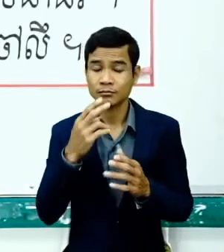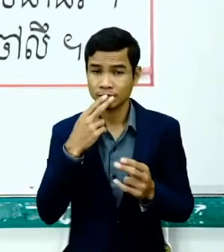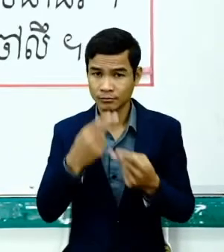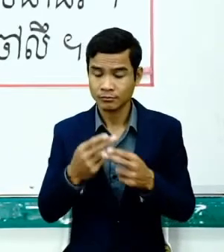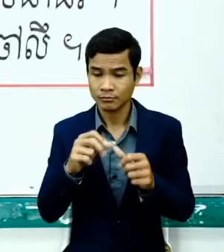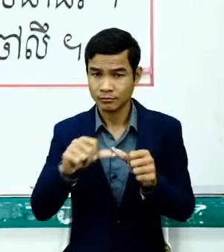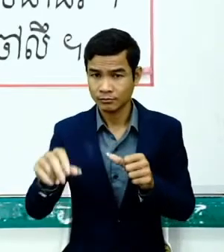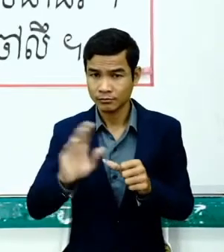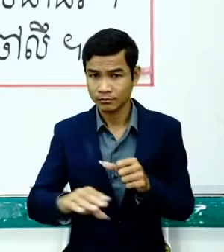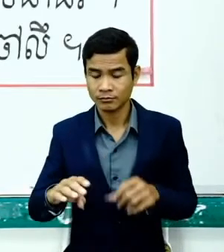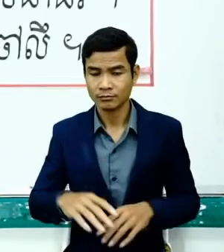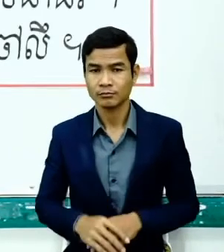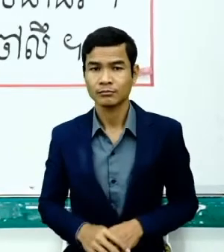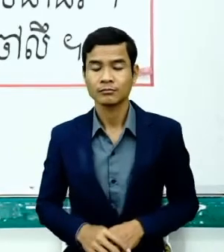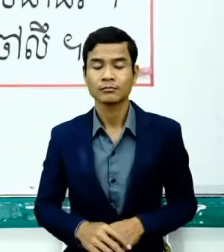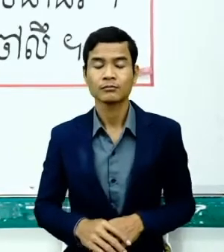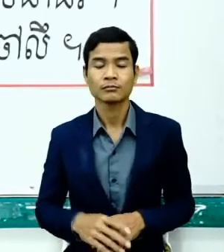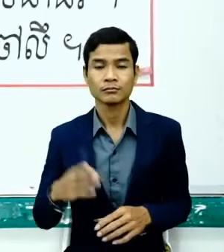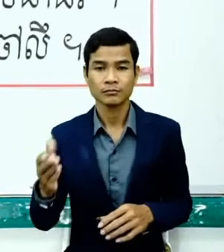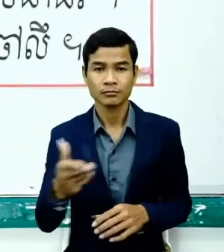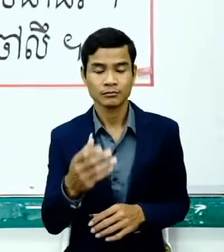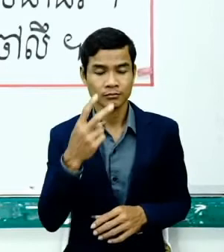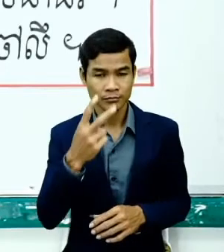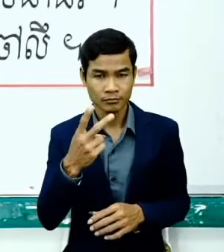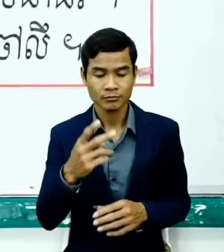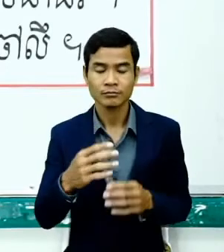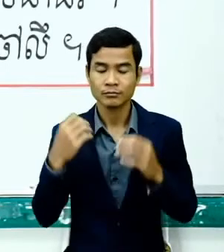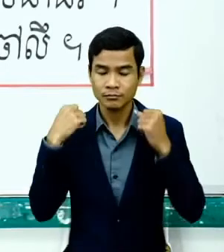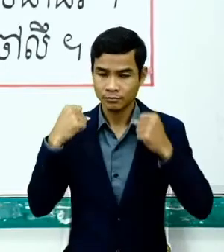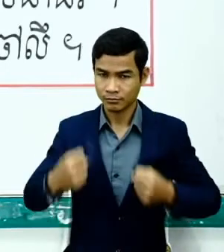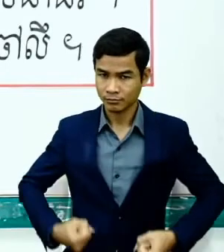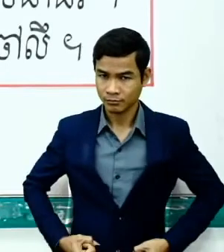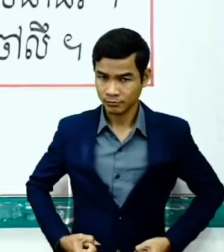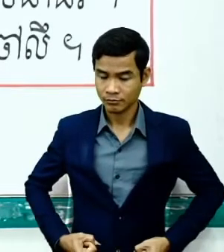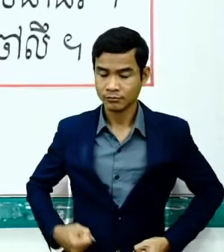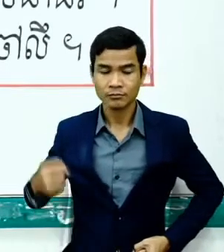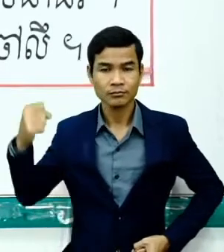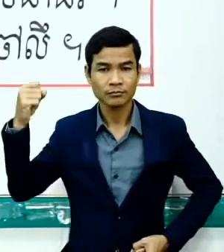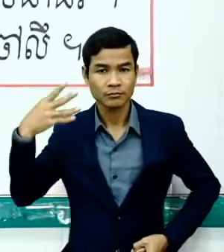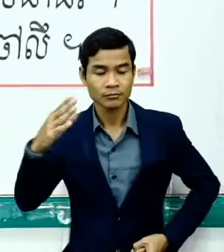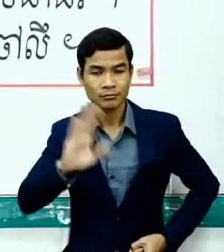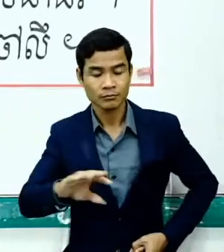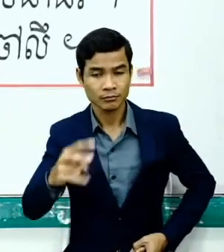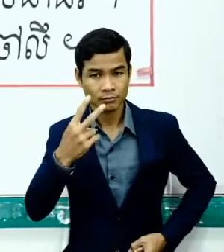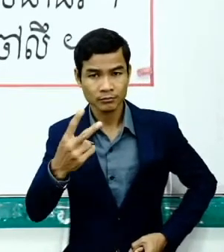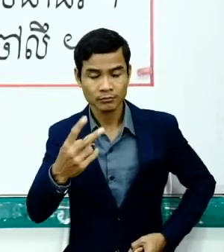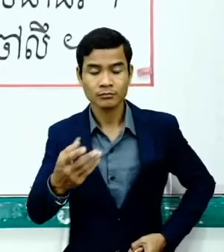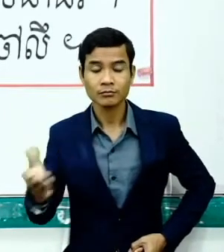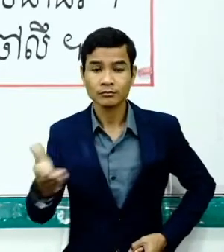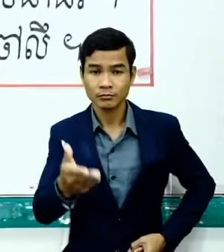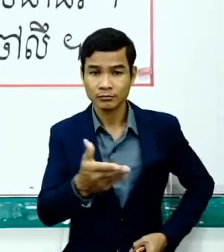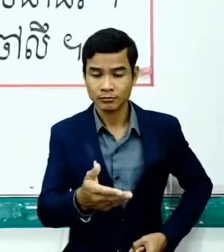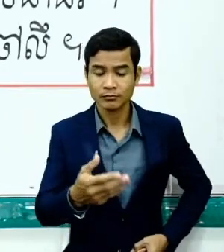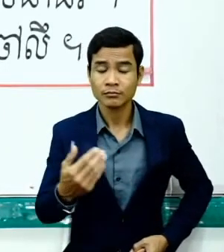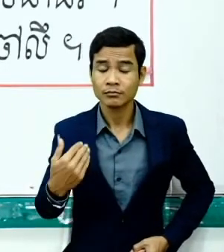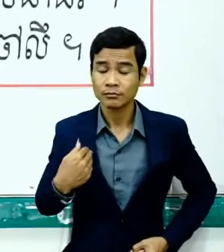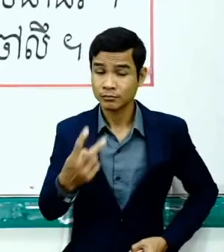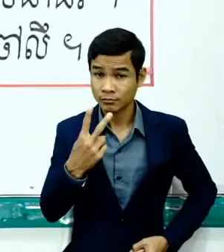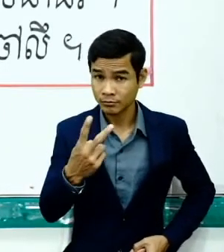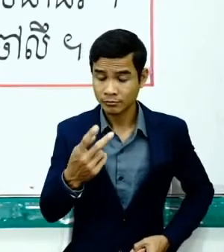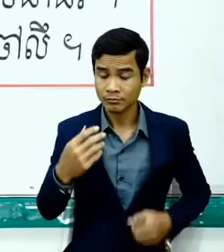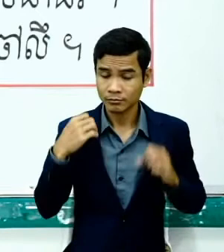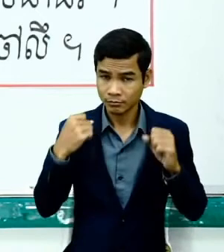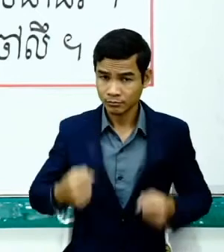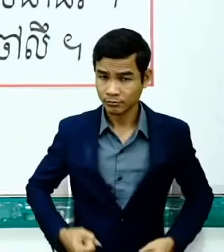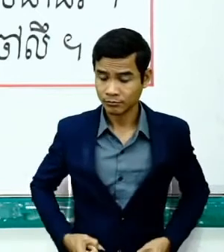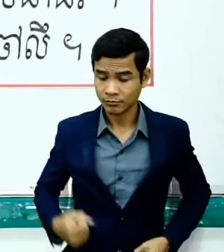ន្តតើកូនធ្លាប់ឃើញកាផាដែរឬទេតើកូនធ្លាប់ឃើញកាផាដែរ